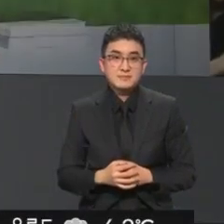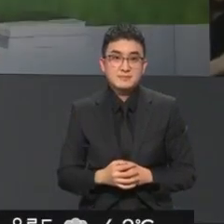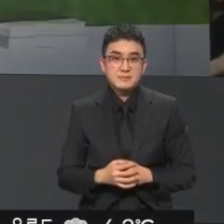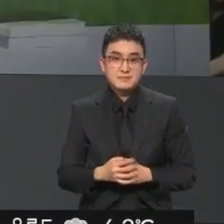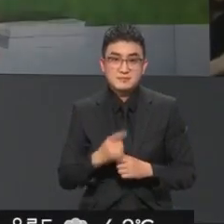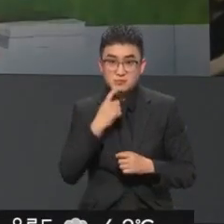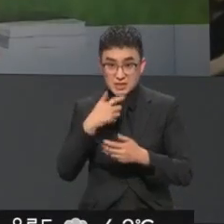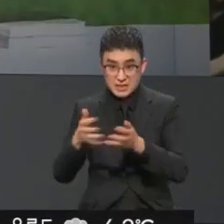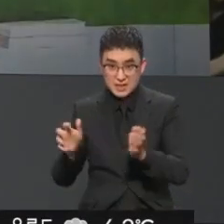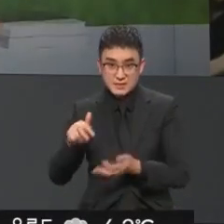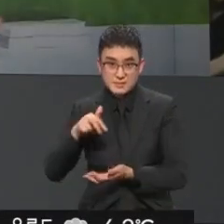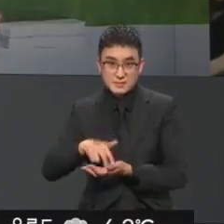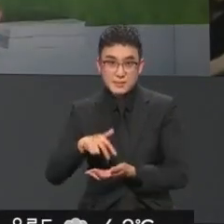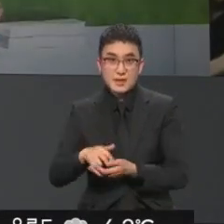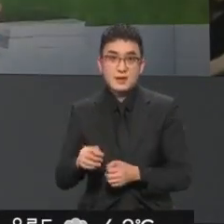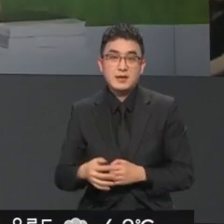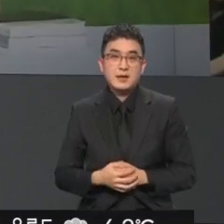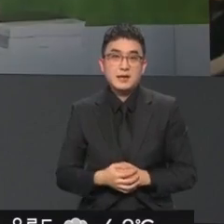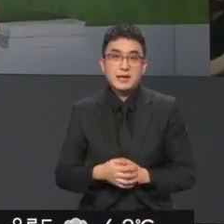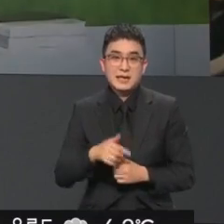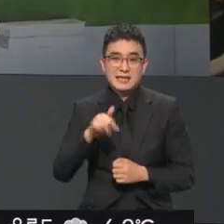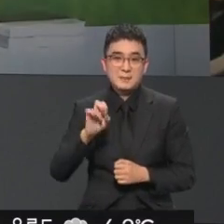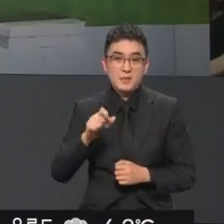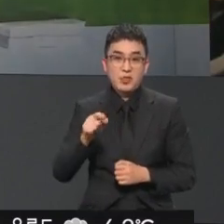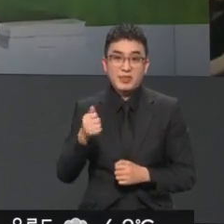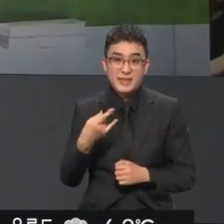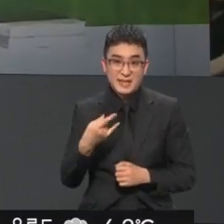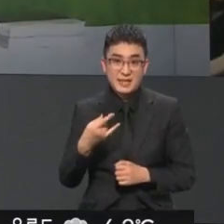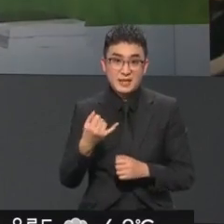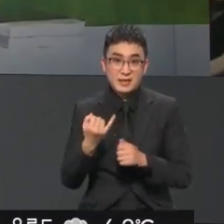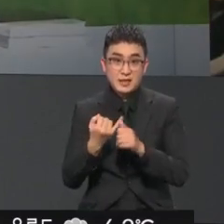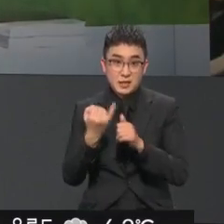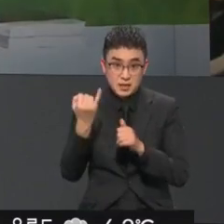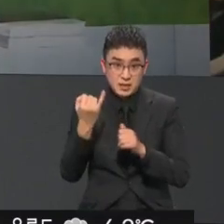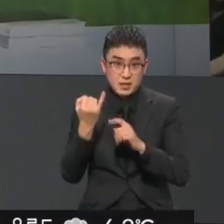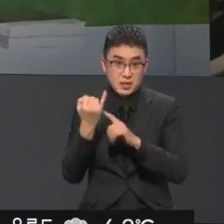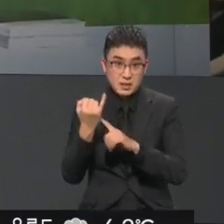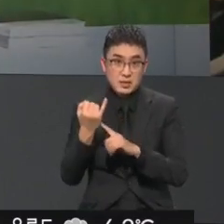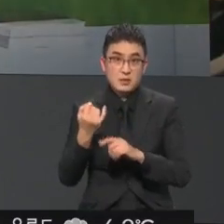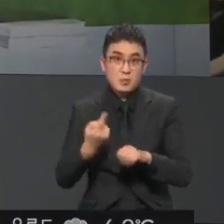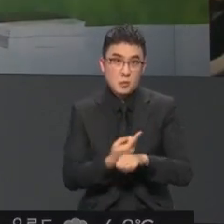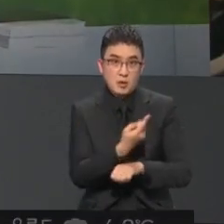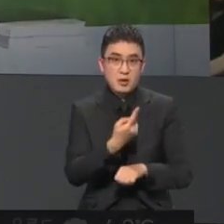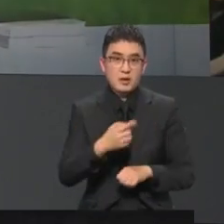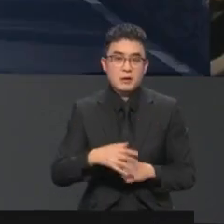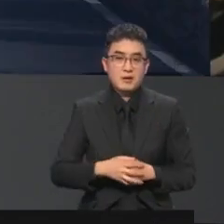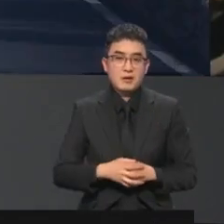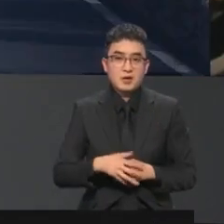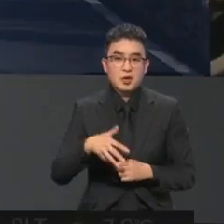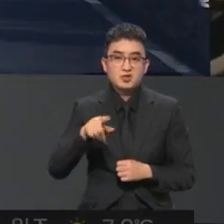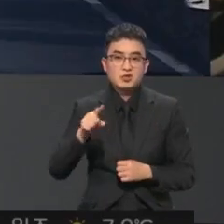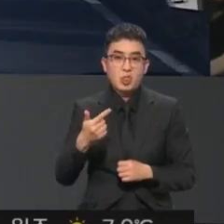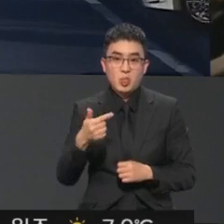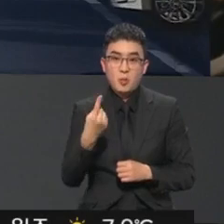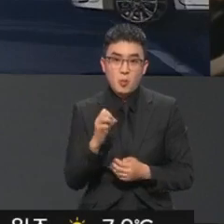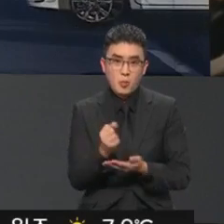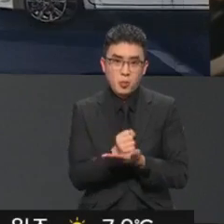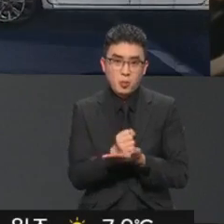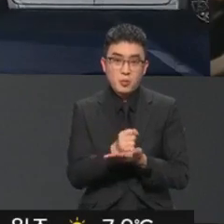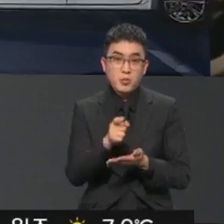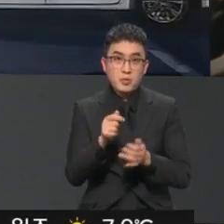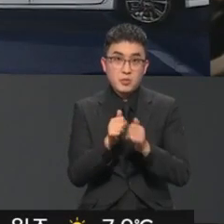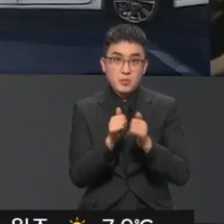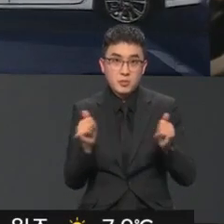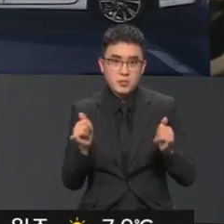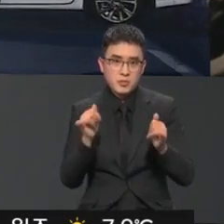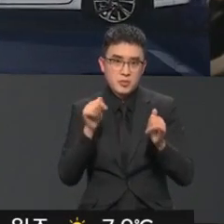여사에 이어서 유튜버 천공의 관저 결정 개입 의혹에 대해서도 질문을 집중했습니다. 천공이 유력 대통령